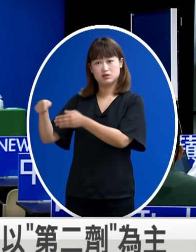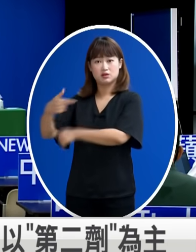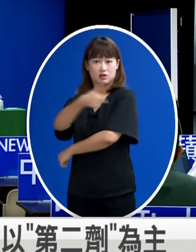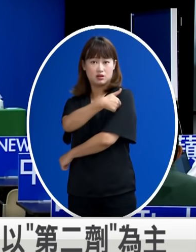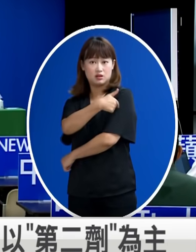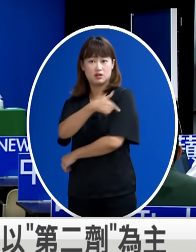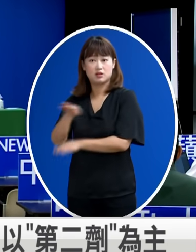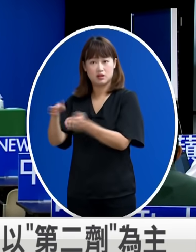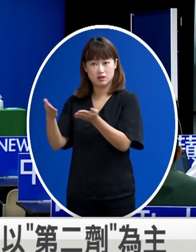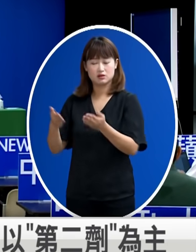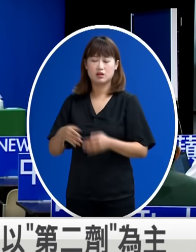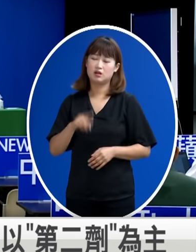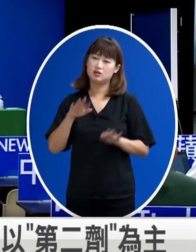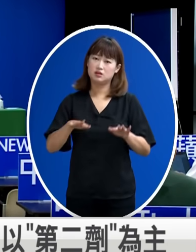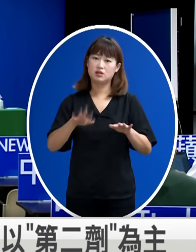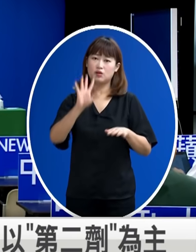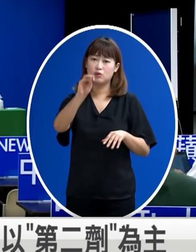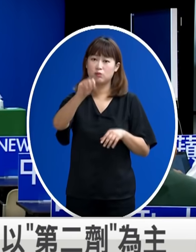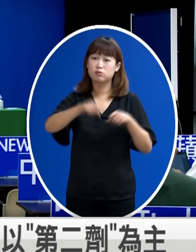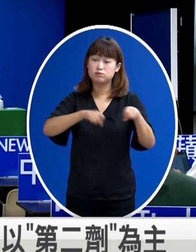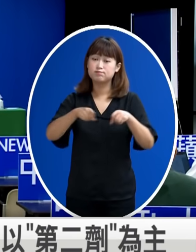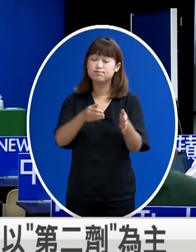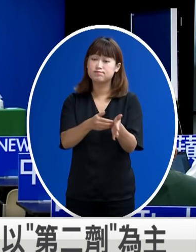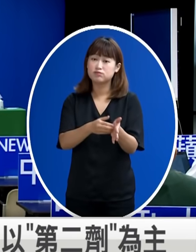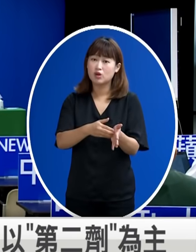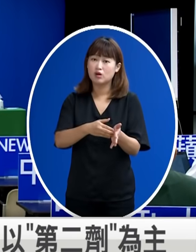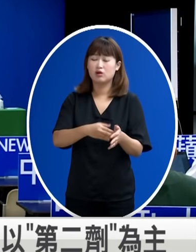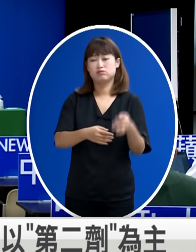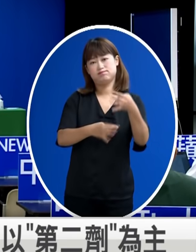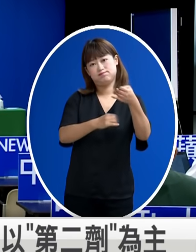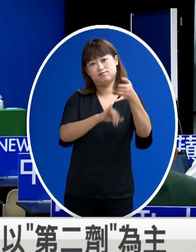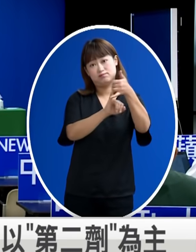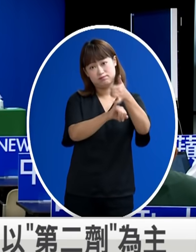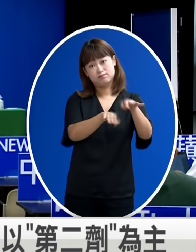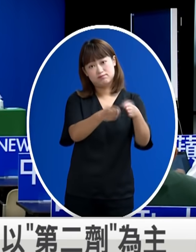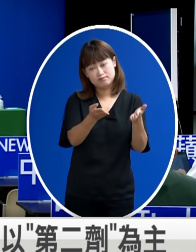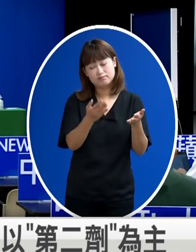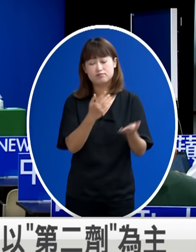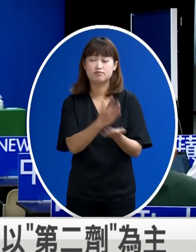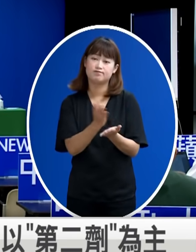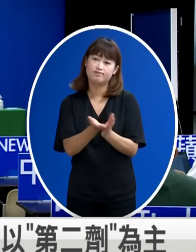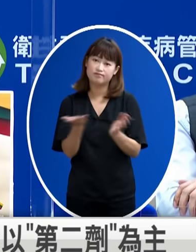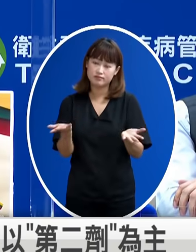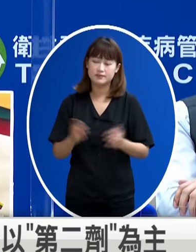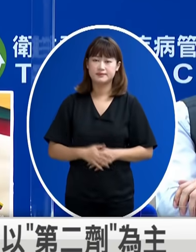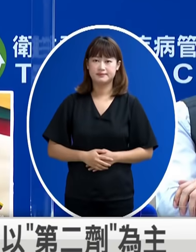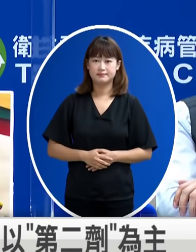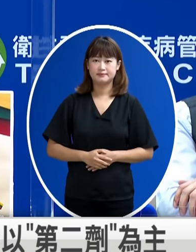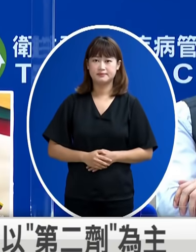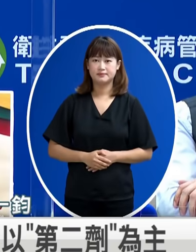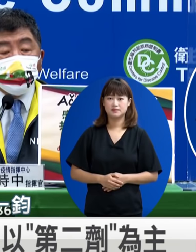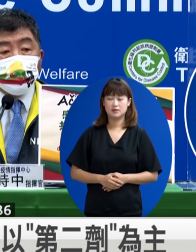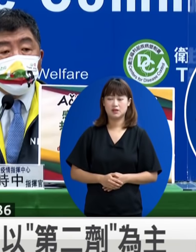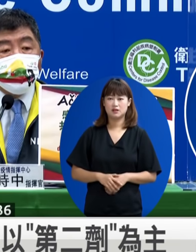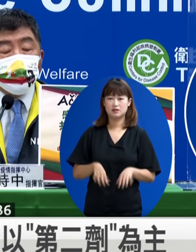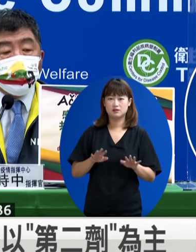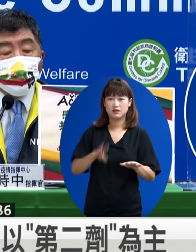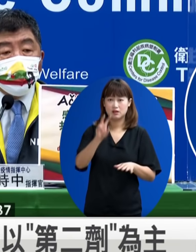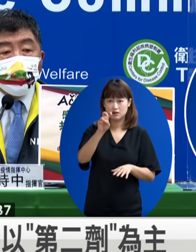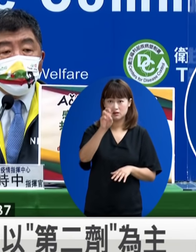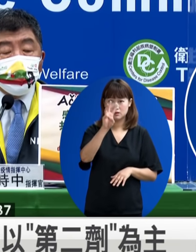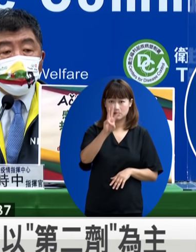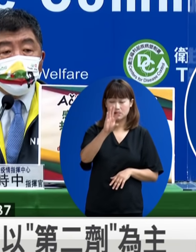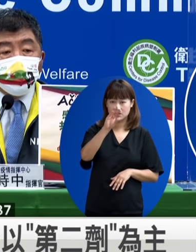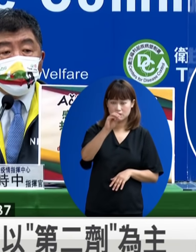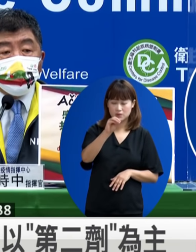进一步说明，就是规划像是何时会开始预约啊这类的规划？谢谢。 基本上这个23万剂的